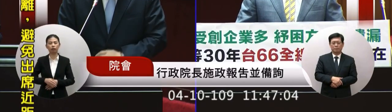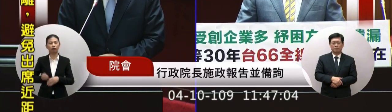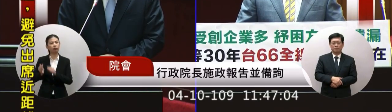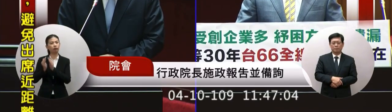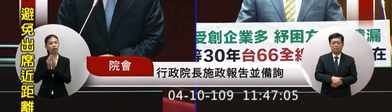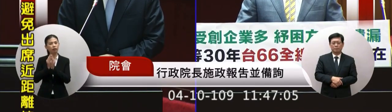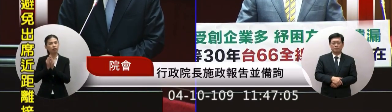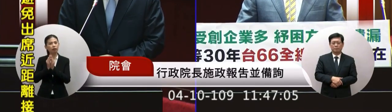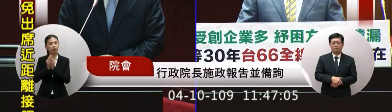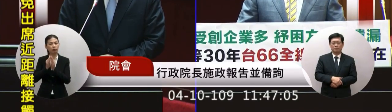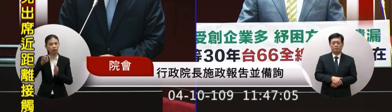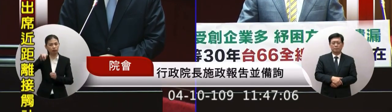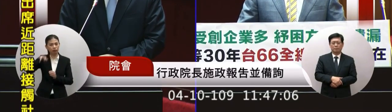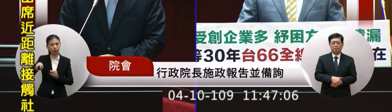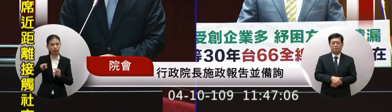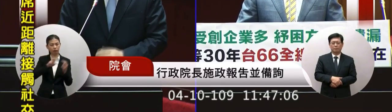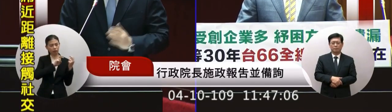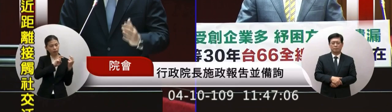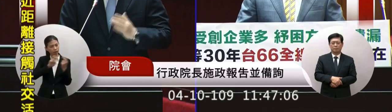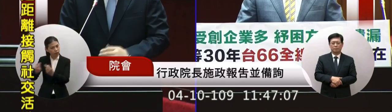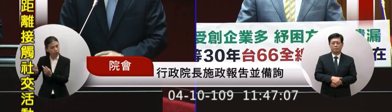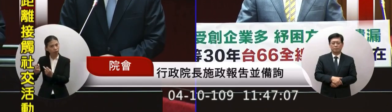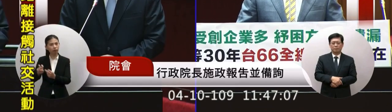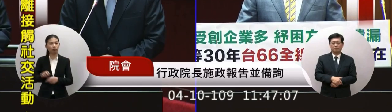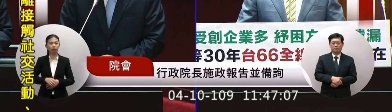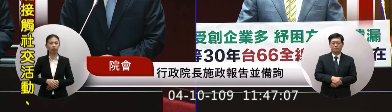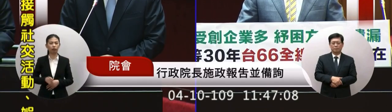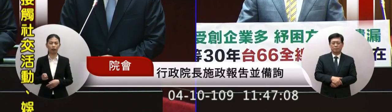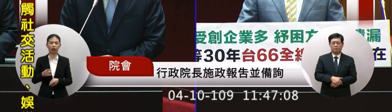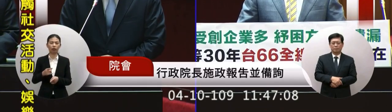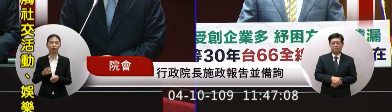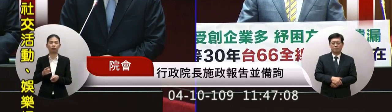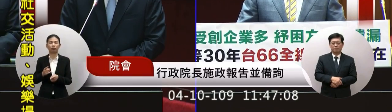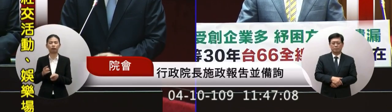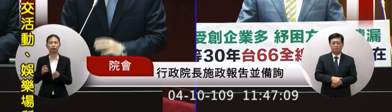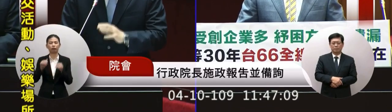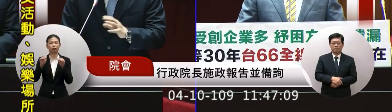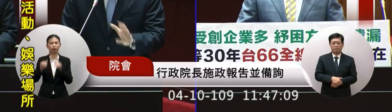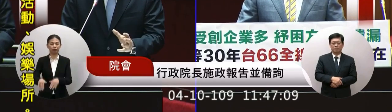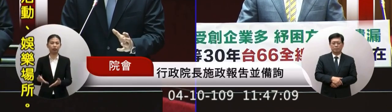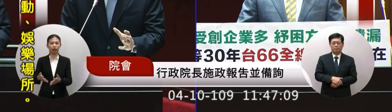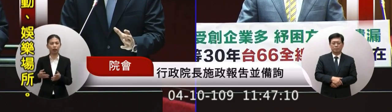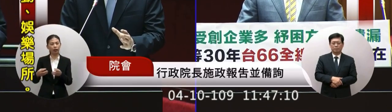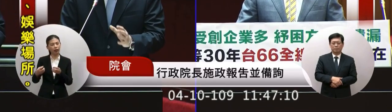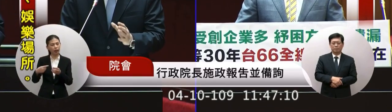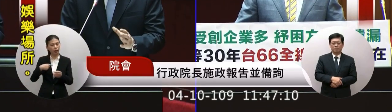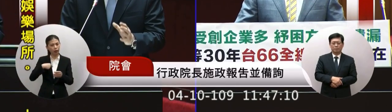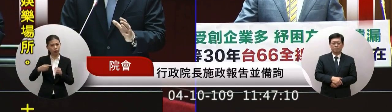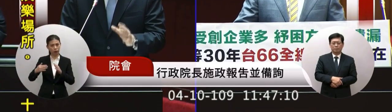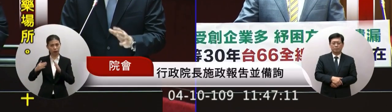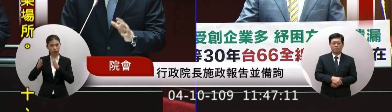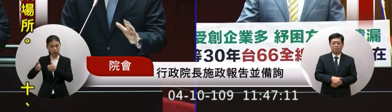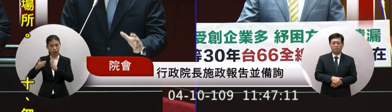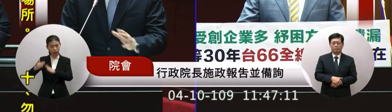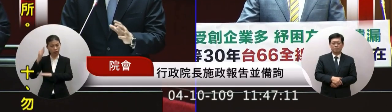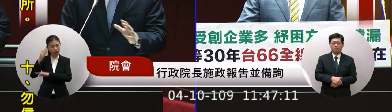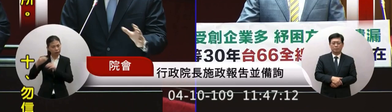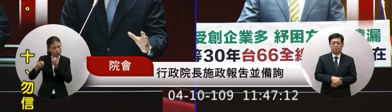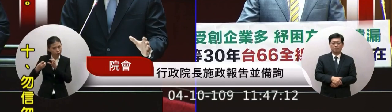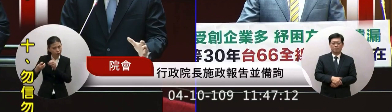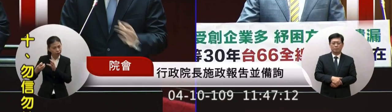个机场捷运，我们再跟市政府来讨论，看是范围或程度要怎么样